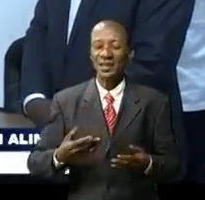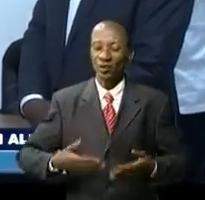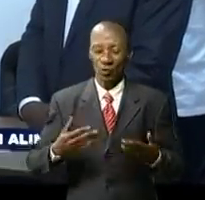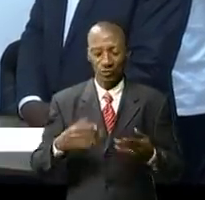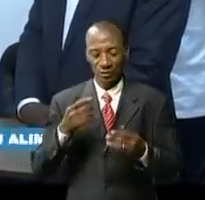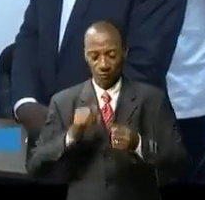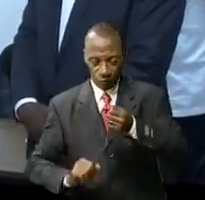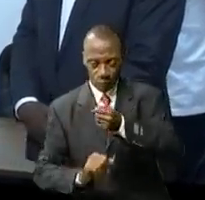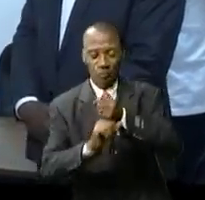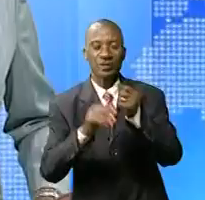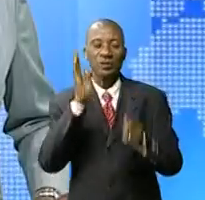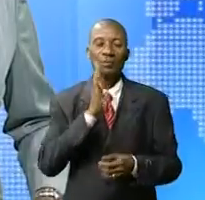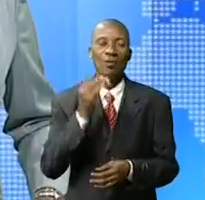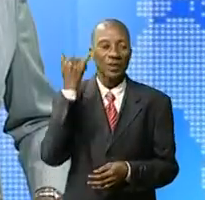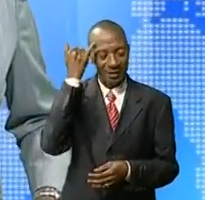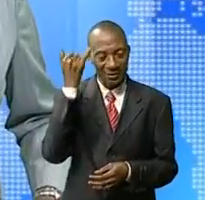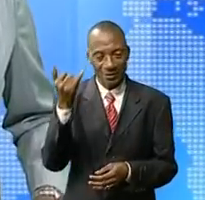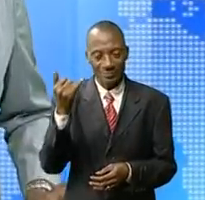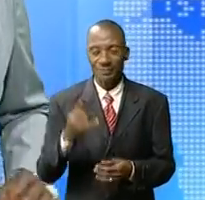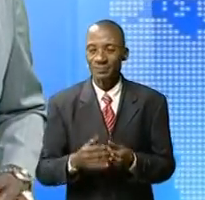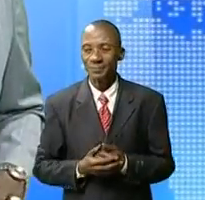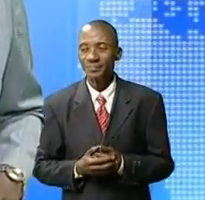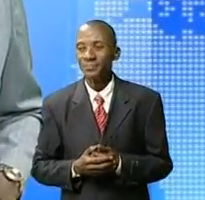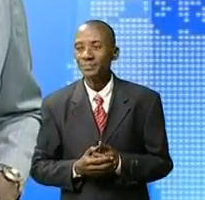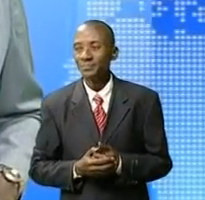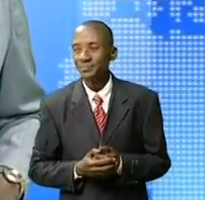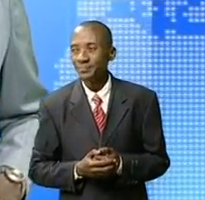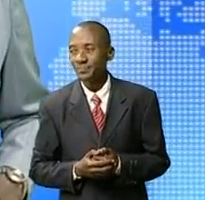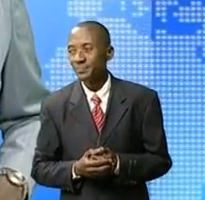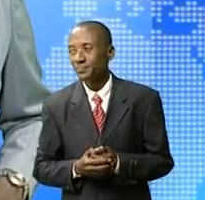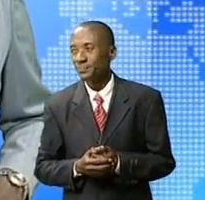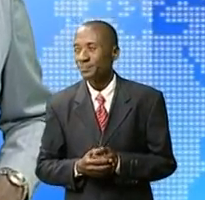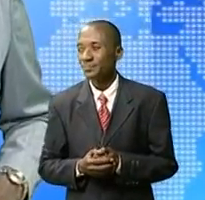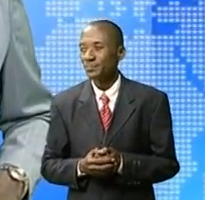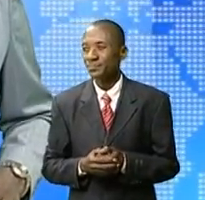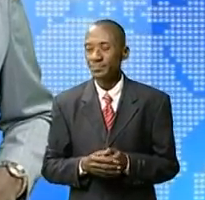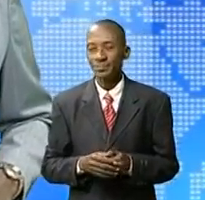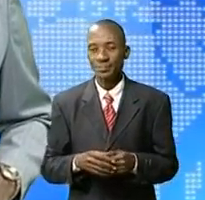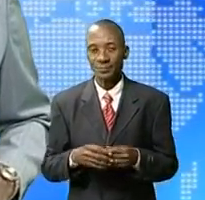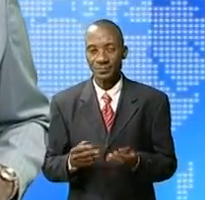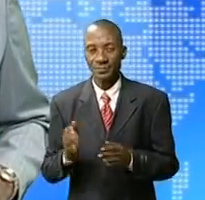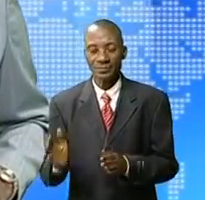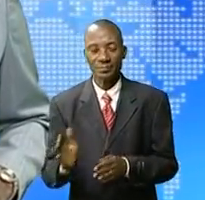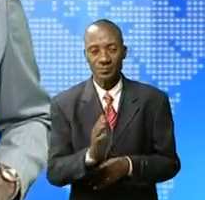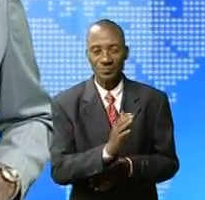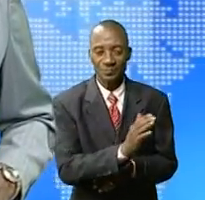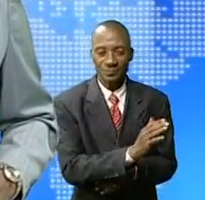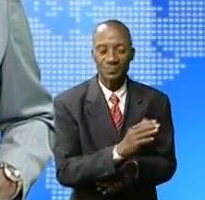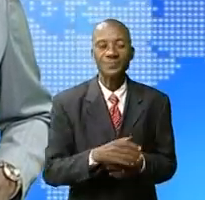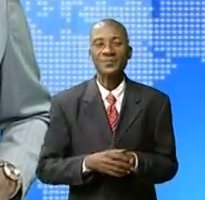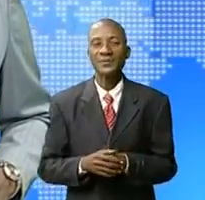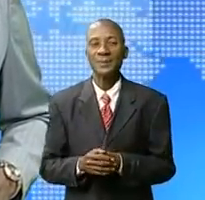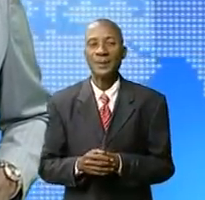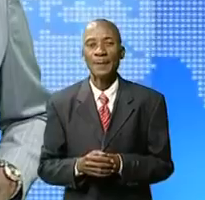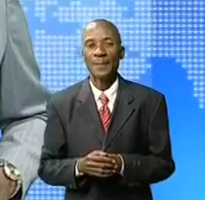genre d'initiative. Il a utilisé une approche méthodologique appropriée pour prouver que